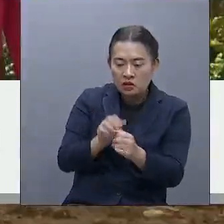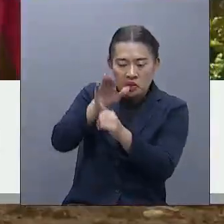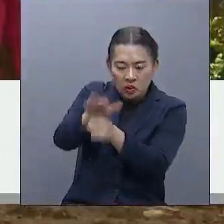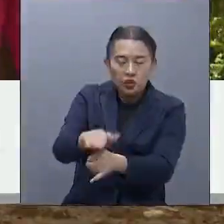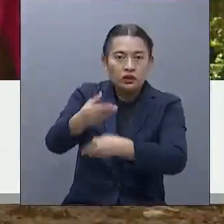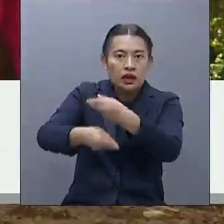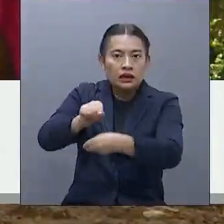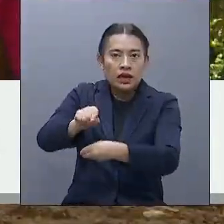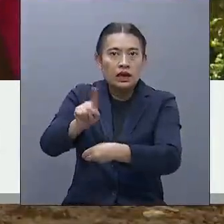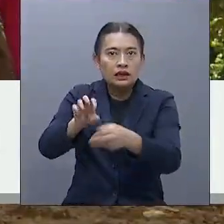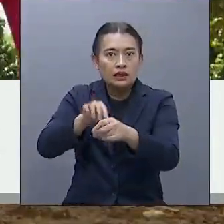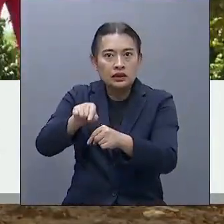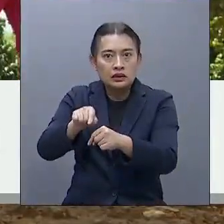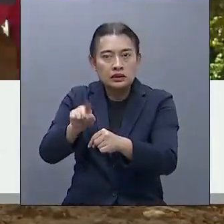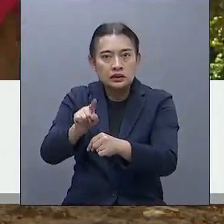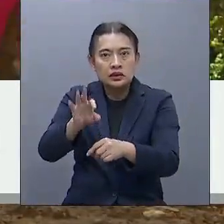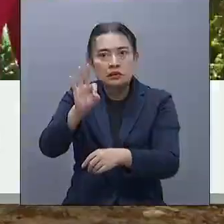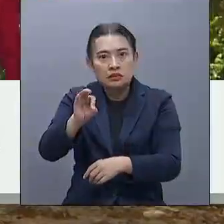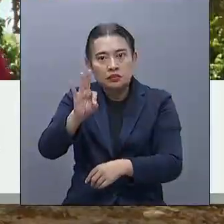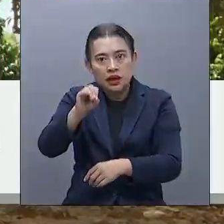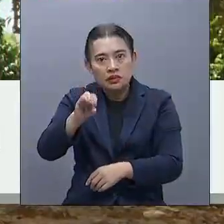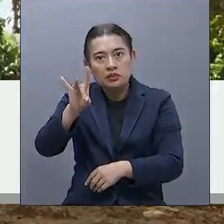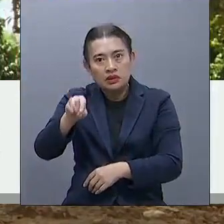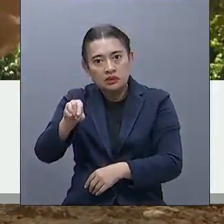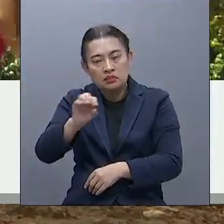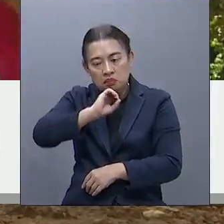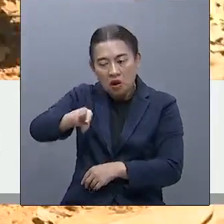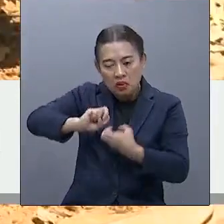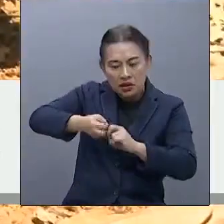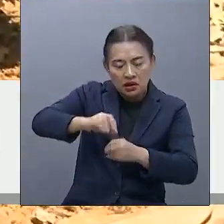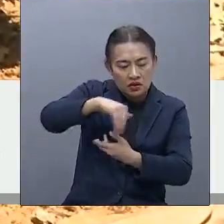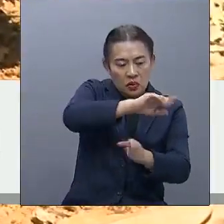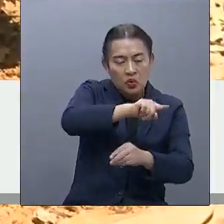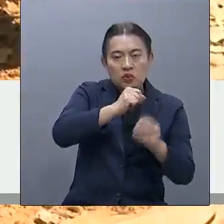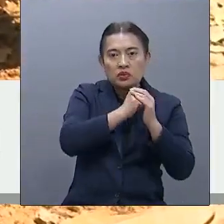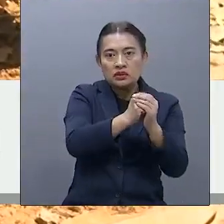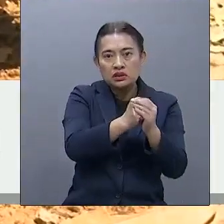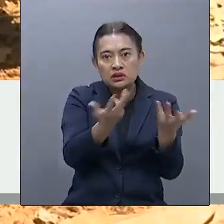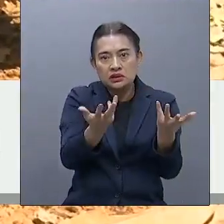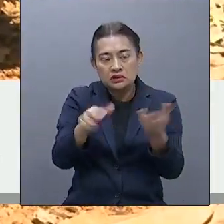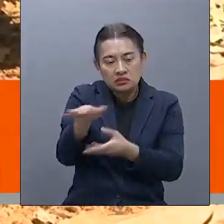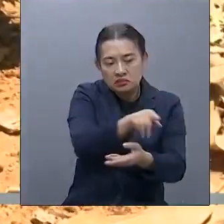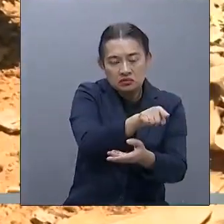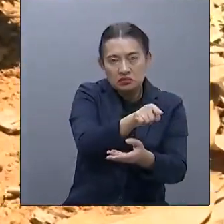าเหลือกิโลกรัมละ 80-90 บาทอ้างว่ามีปัญหาตลาดส่งออกจีนงดนำเข้าทุเรียน